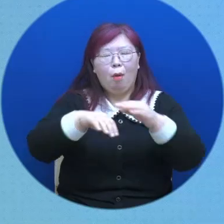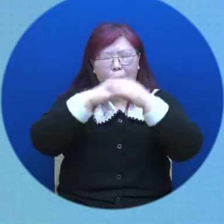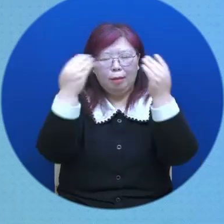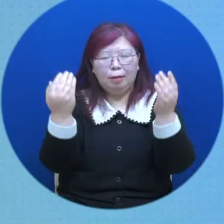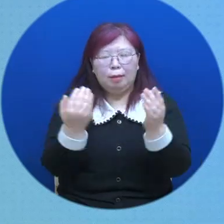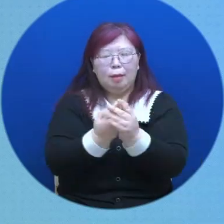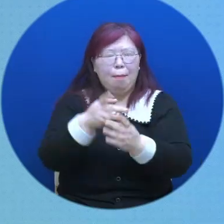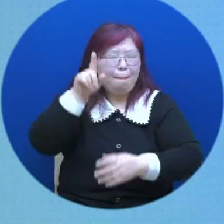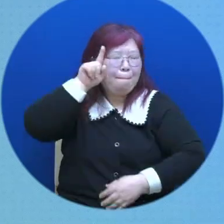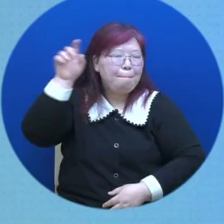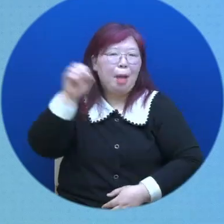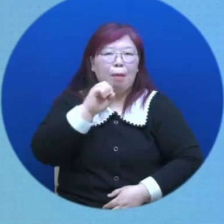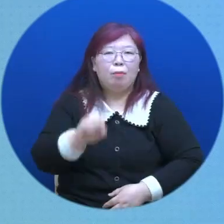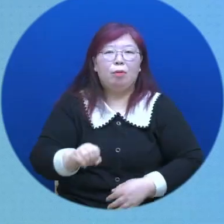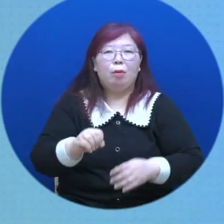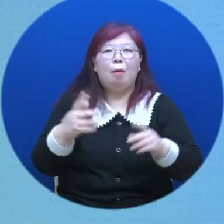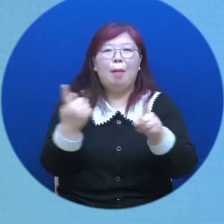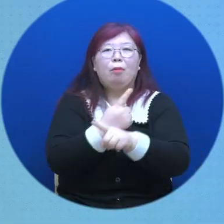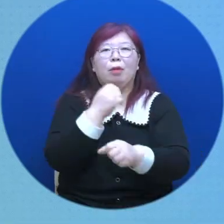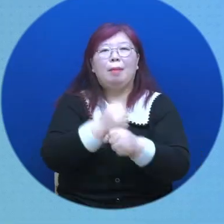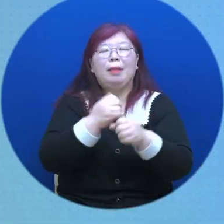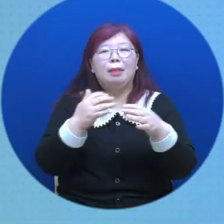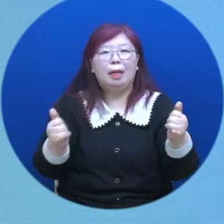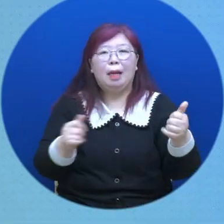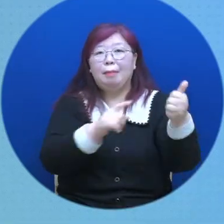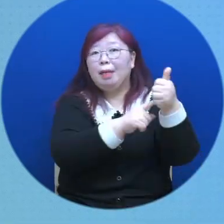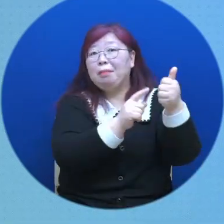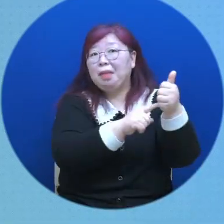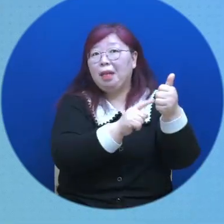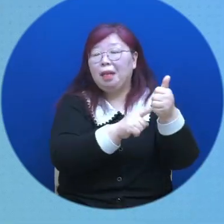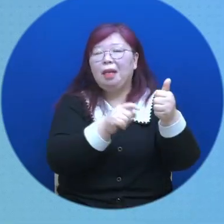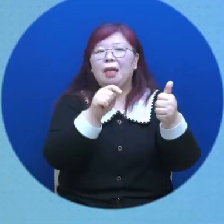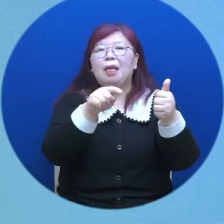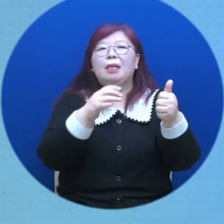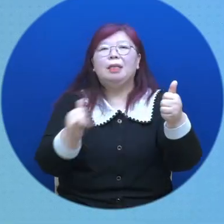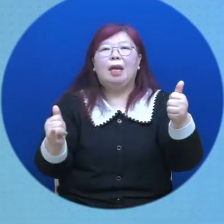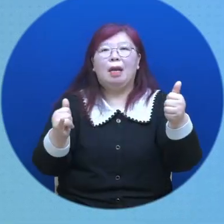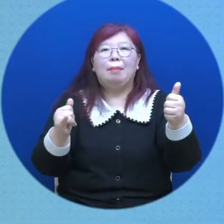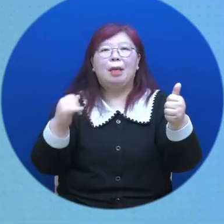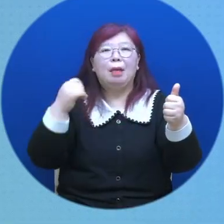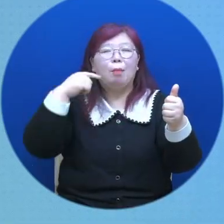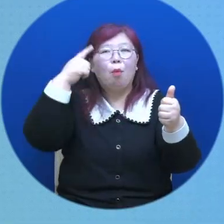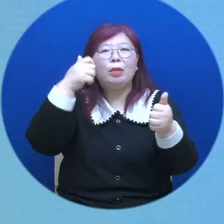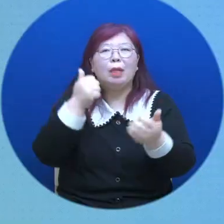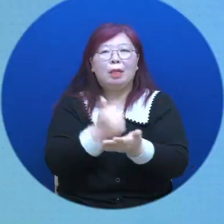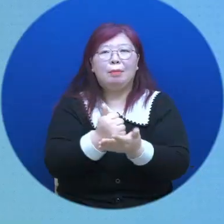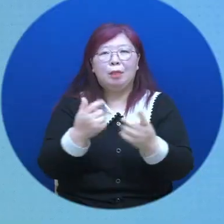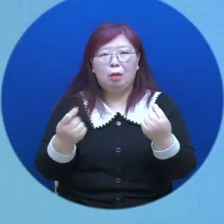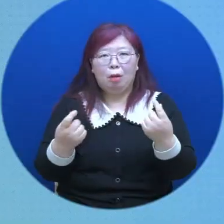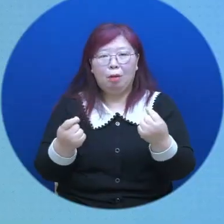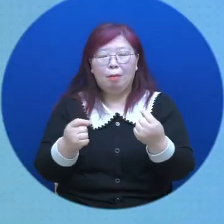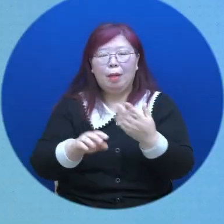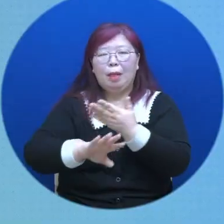누구냐? 목회자였어요. 교회에서 목양하는